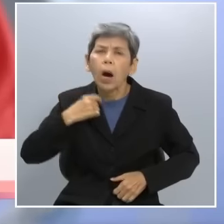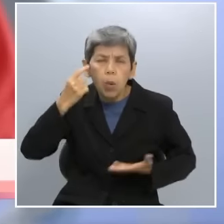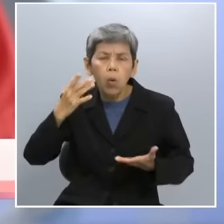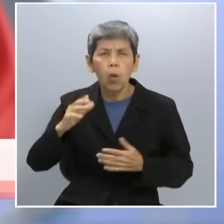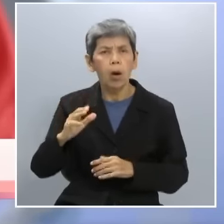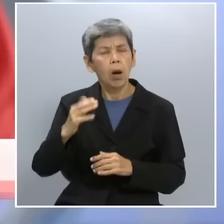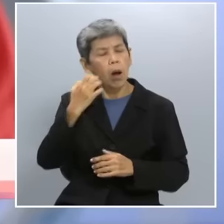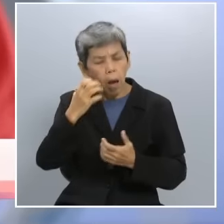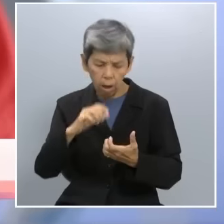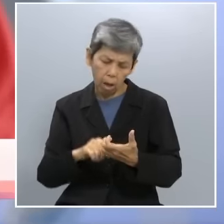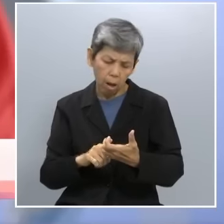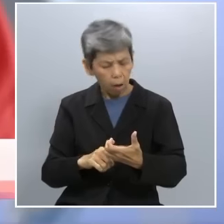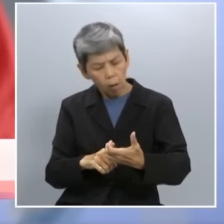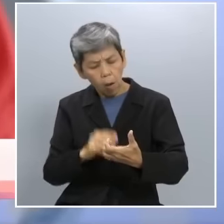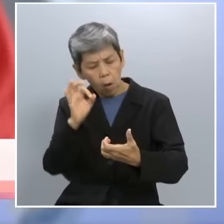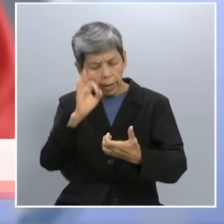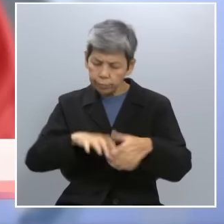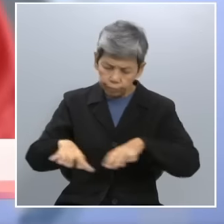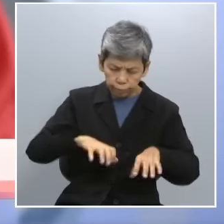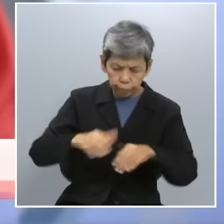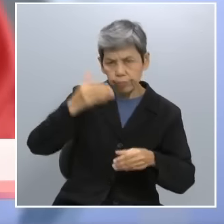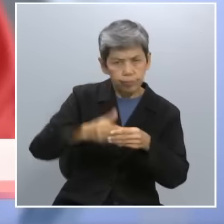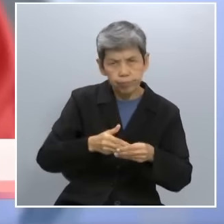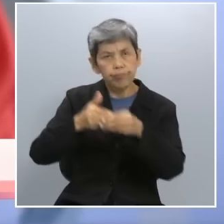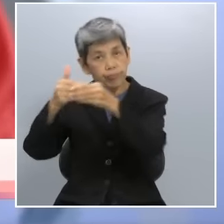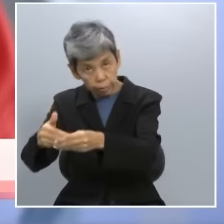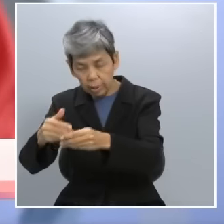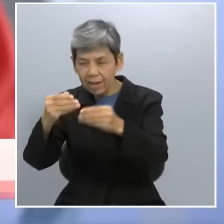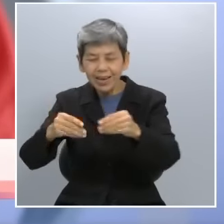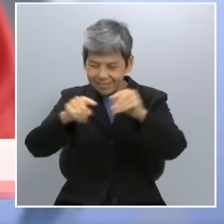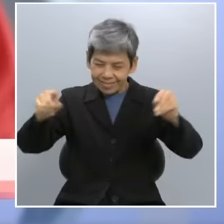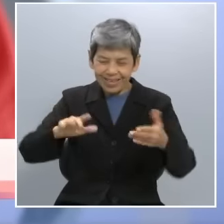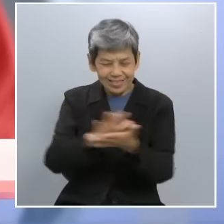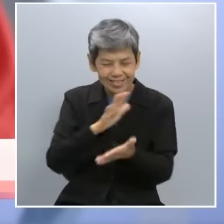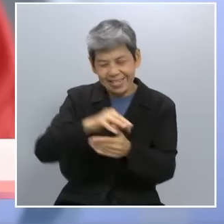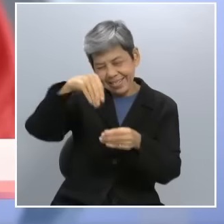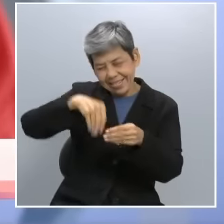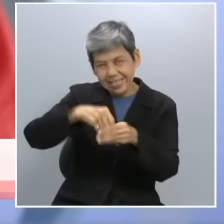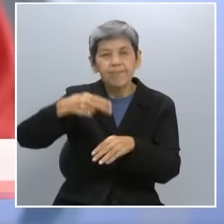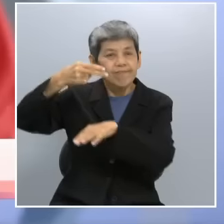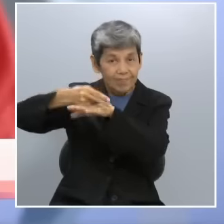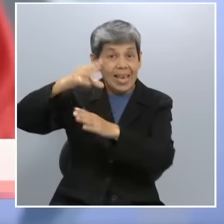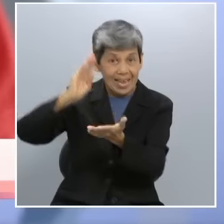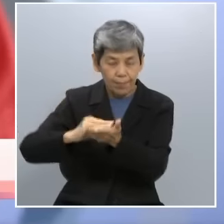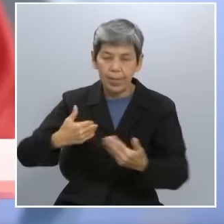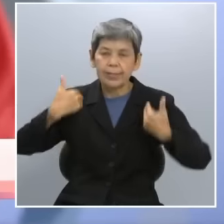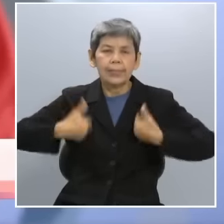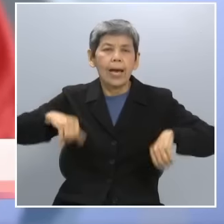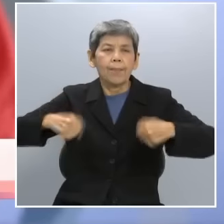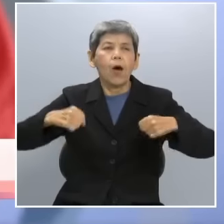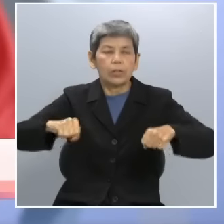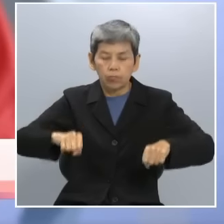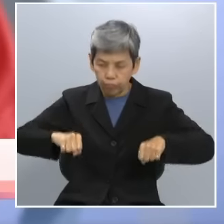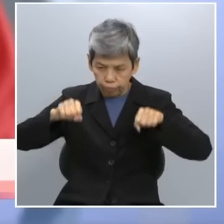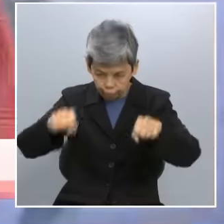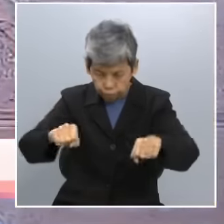ไลนของอาเคเก็หลานก็เลยส่งไปให้ค่ะเนอะก็เตรียมเอกสารแล้วก็จะมีกล้องจรปิดที่ไรเดอร์มารับเอกสารนะ